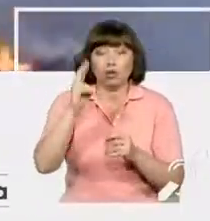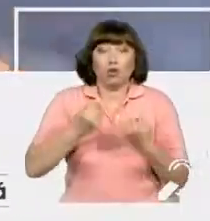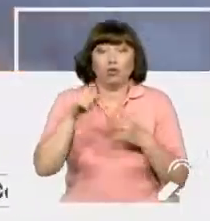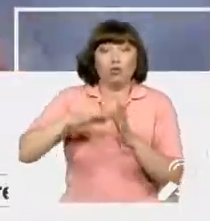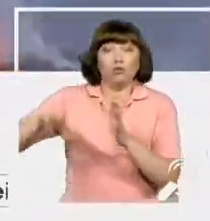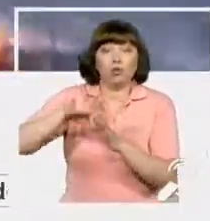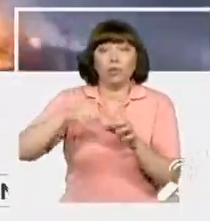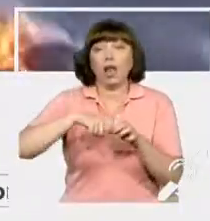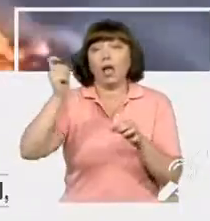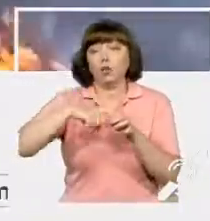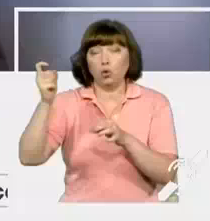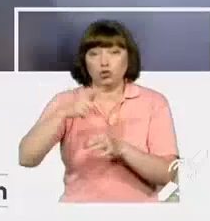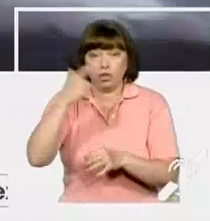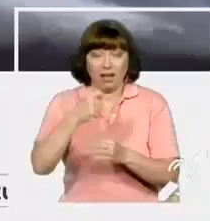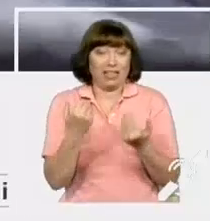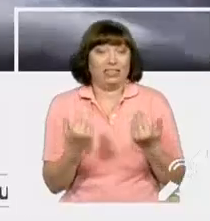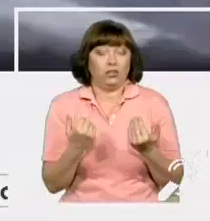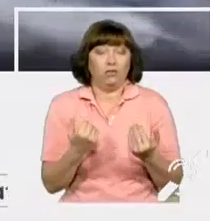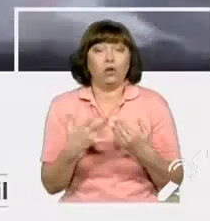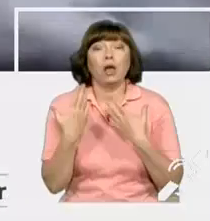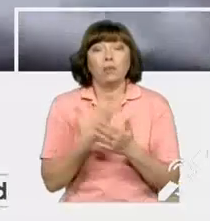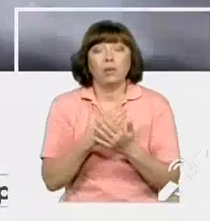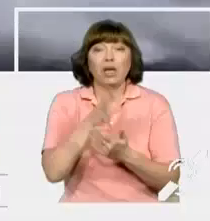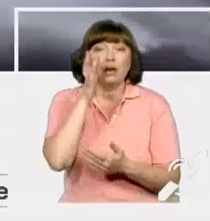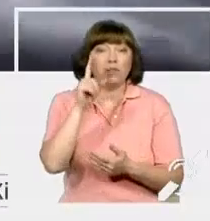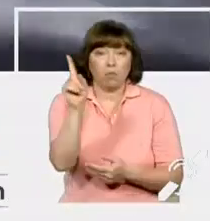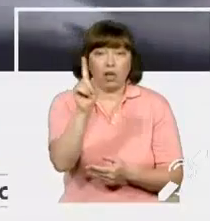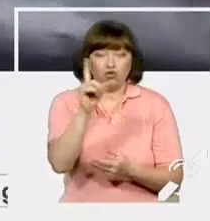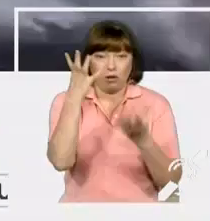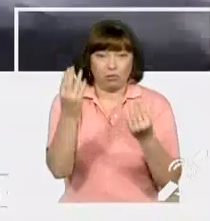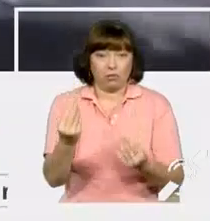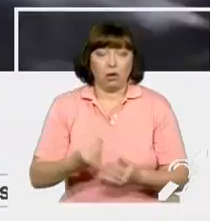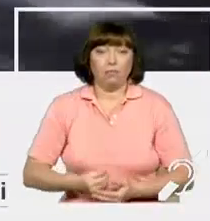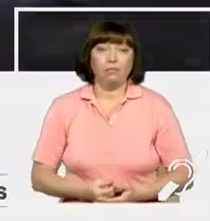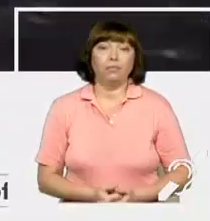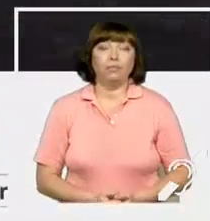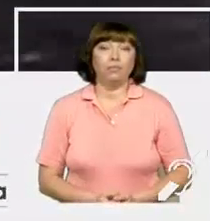fost reconectați la rețea astăzi, în jurul orei 13.